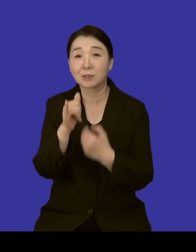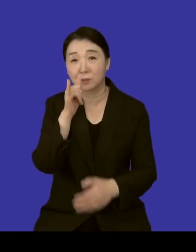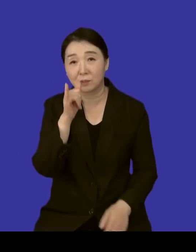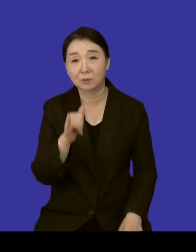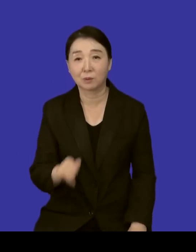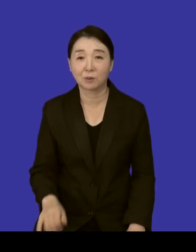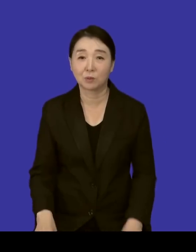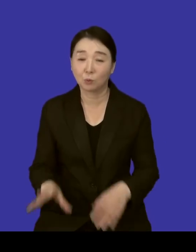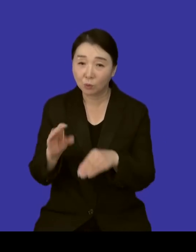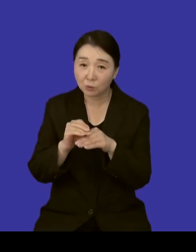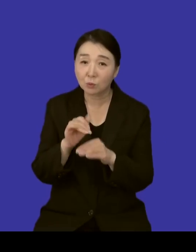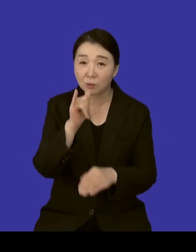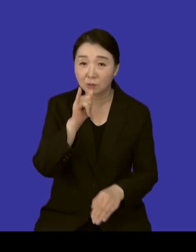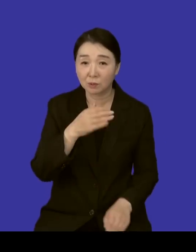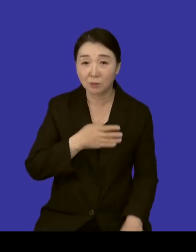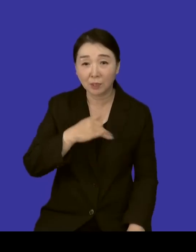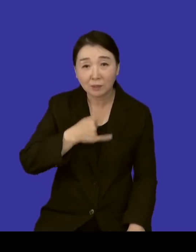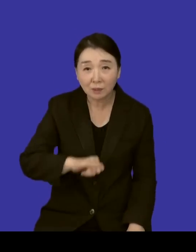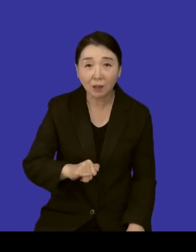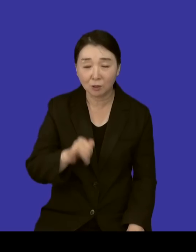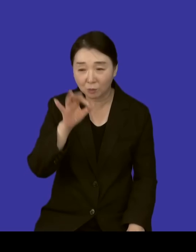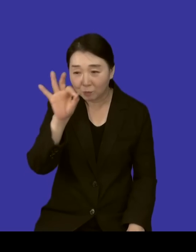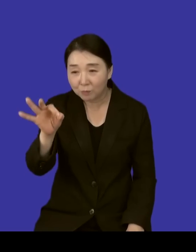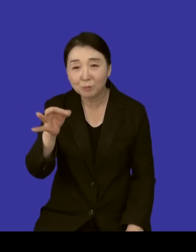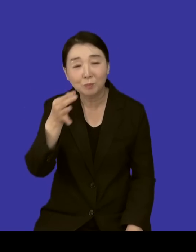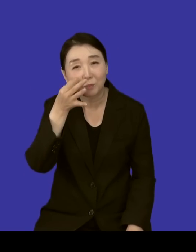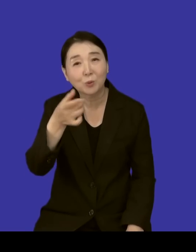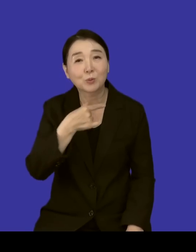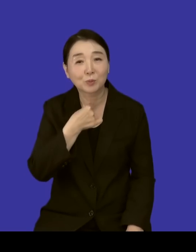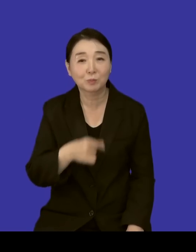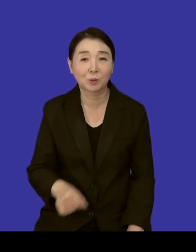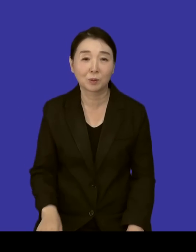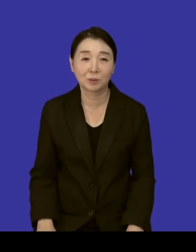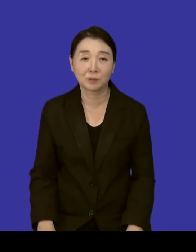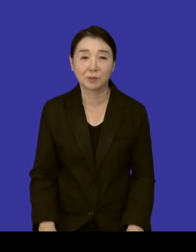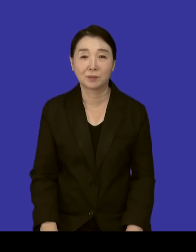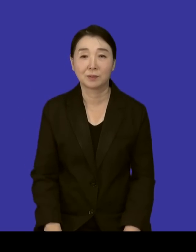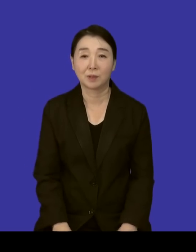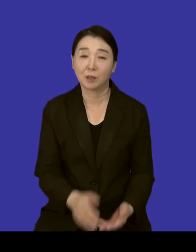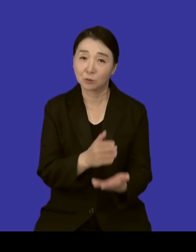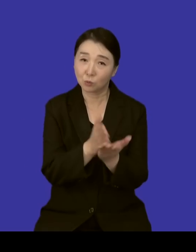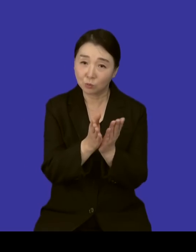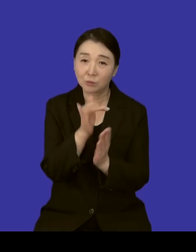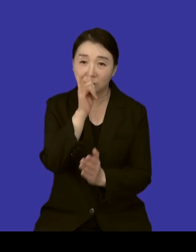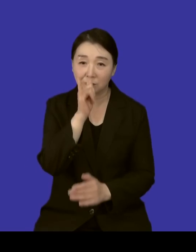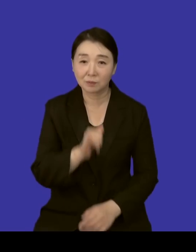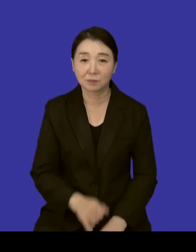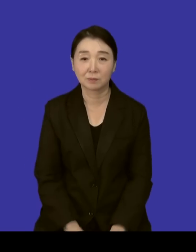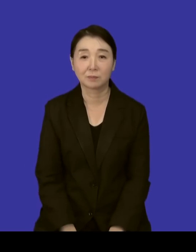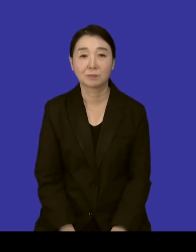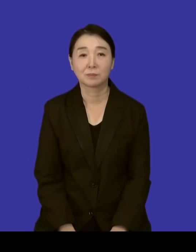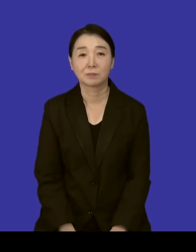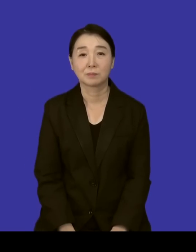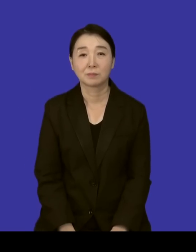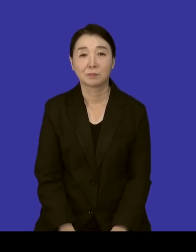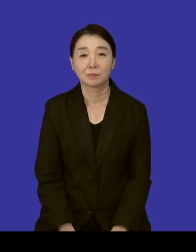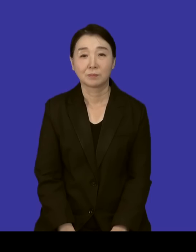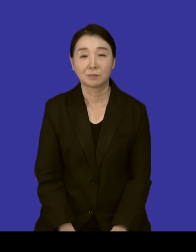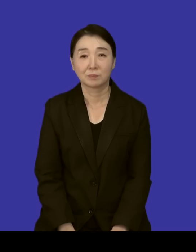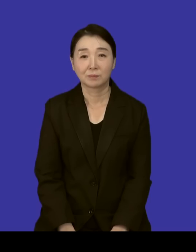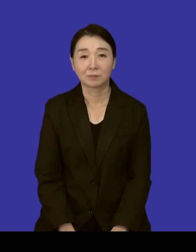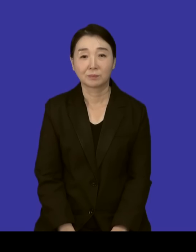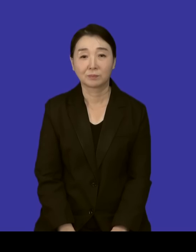거예요. 적용이. 아 그래 저희 에브리데이. 딸들 좀 해주세요. 예예예. 아 이거 새싹 이런 큐티인데 예, 다 예. 종류별로 그렇죠. 있네요. 그러니까 이게 이거는 그다음에 이제 진짜-